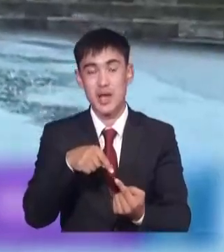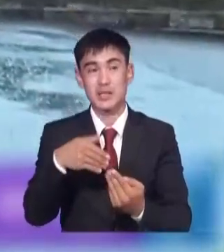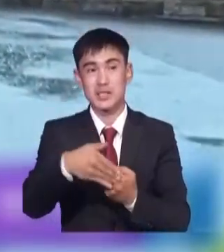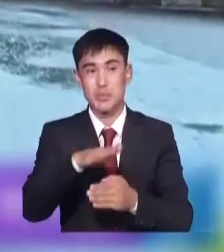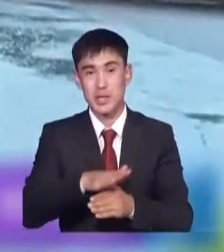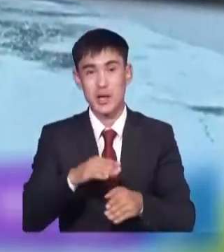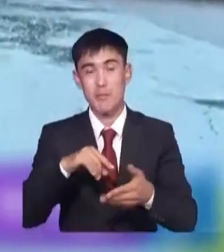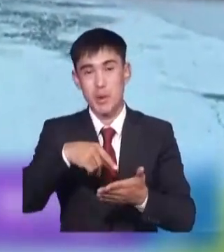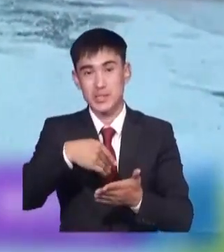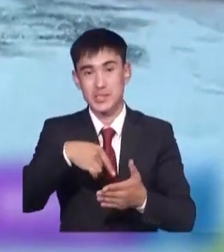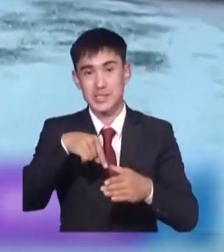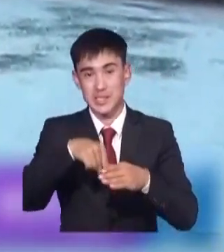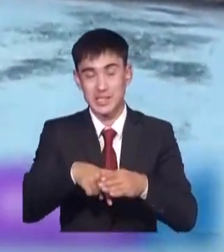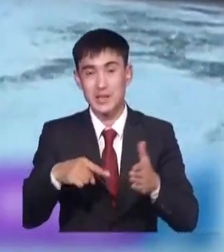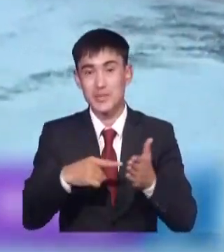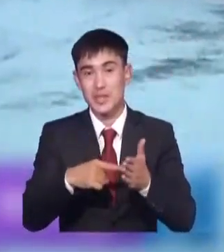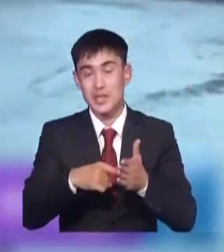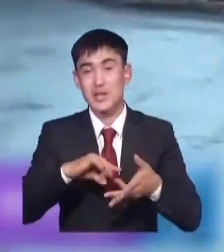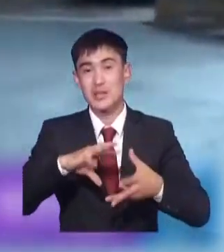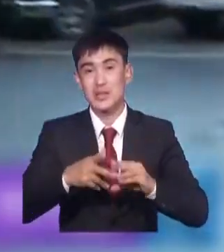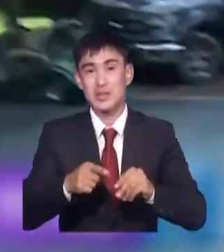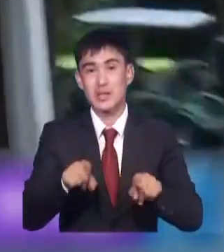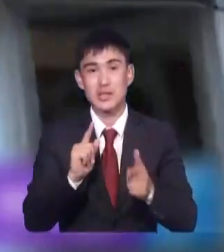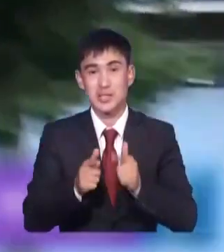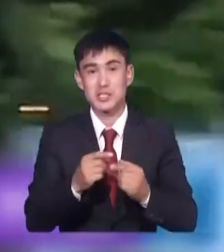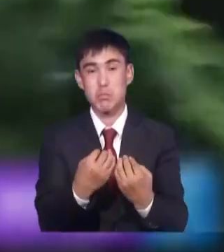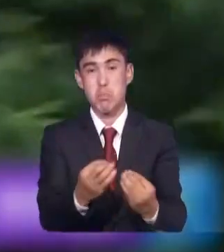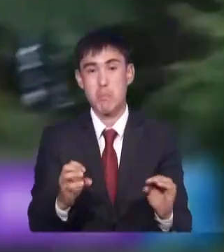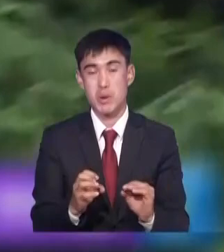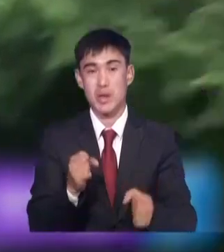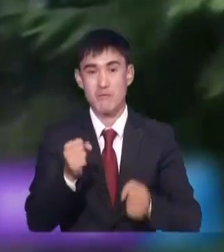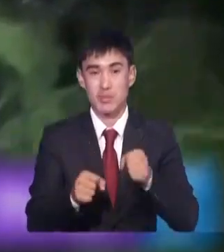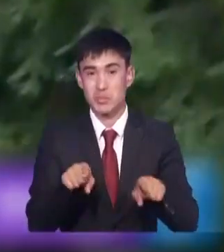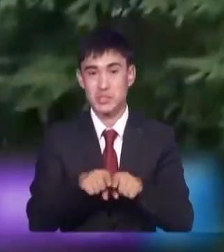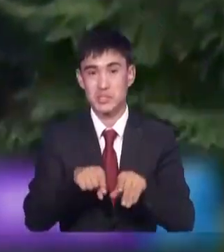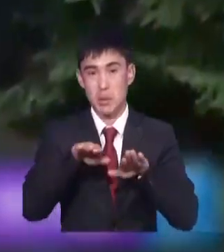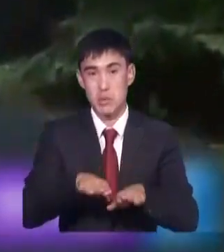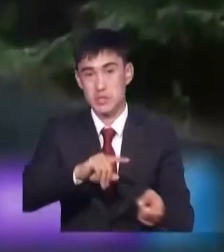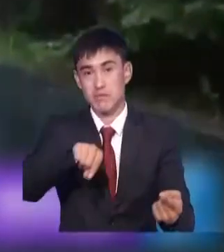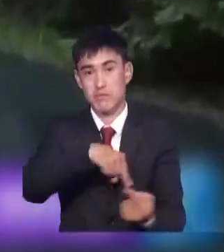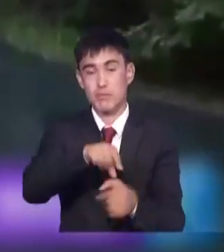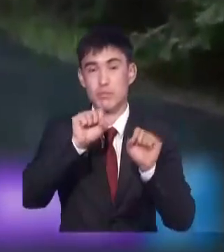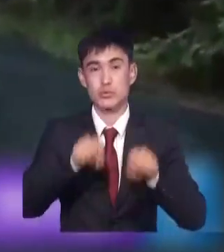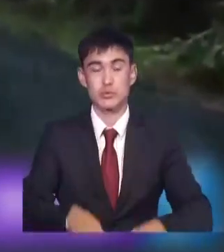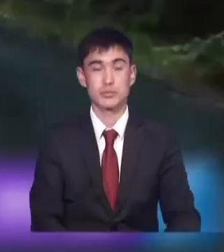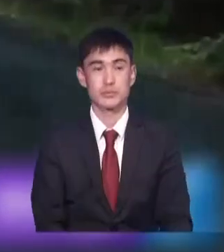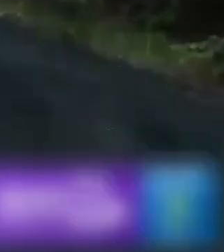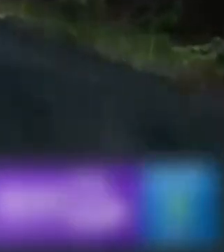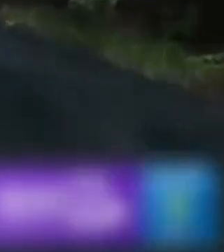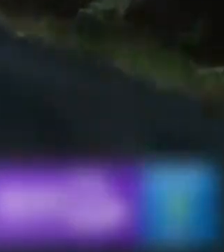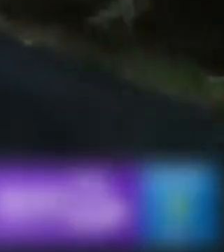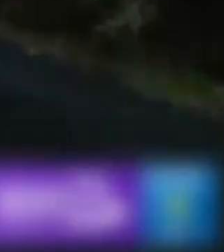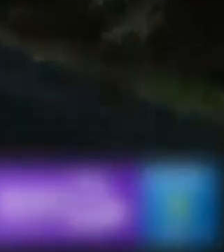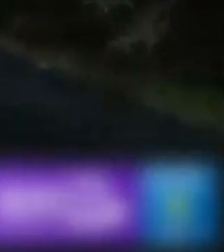В результате машина поворачивается так же, как настоящий бамперный автомобиль, почти вращаясь на месте. Карина Закриева по материалам